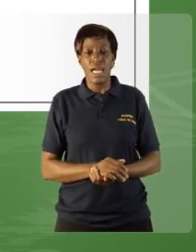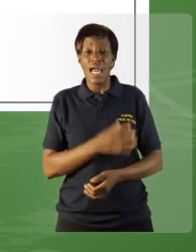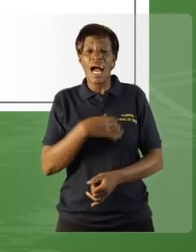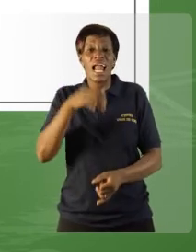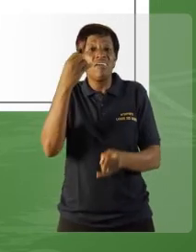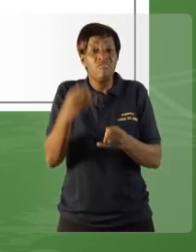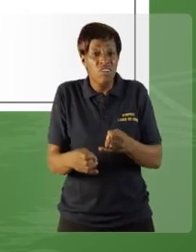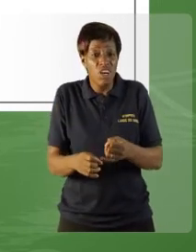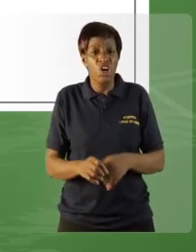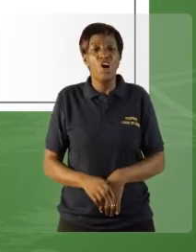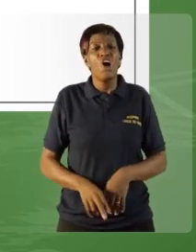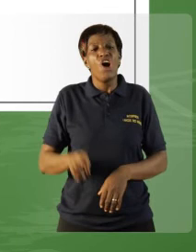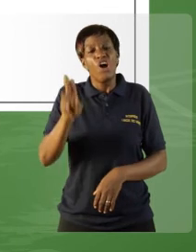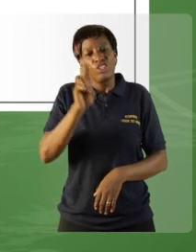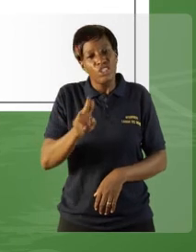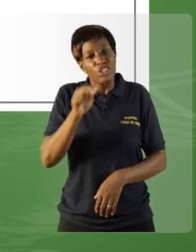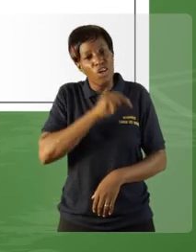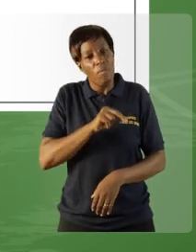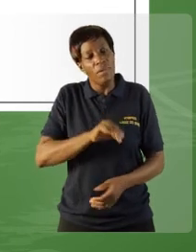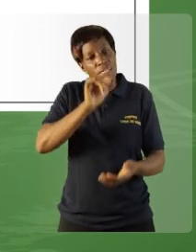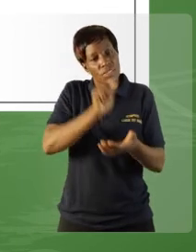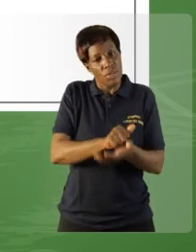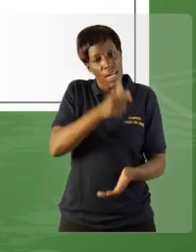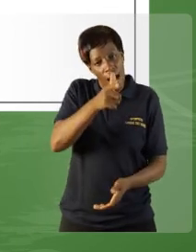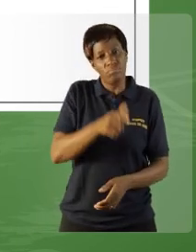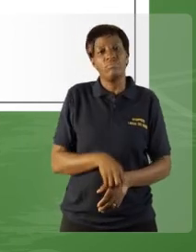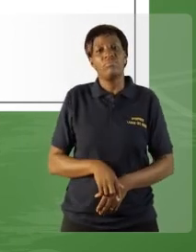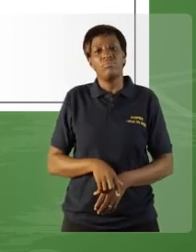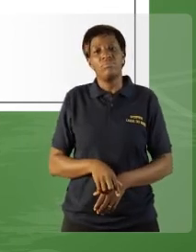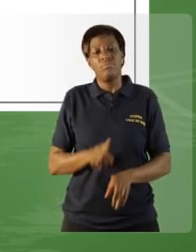emploie cela au lieu de ça.